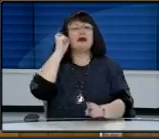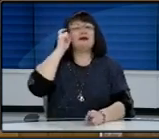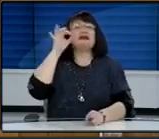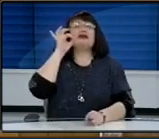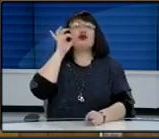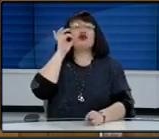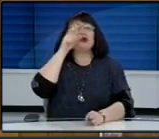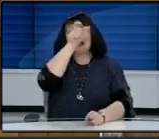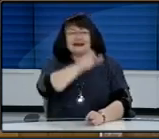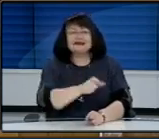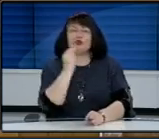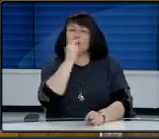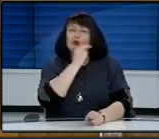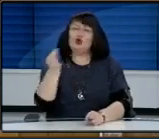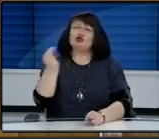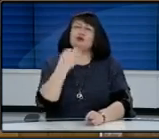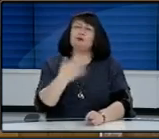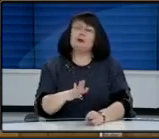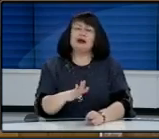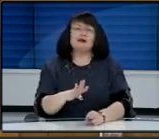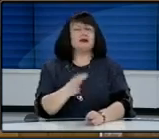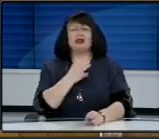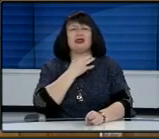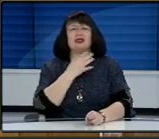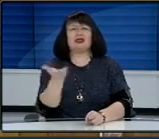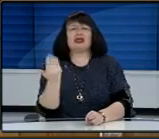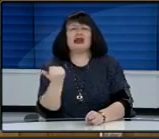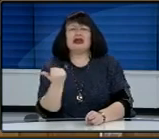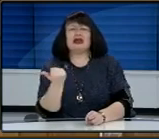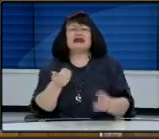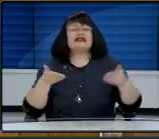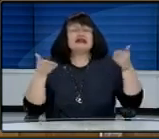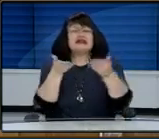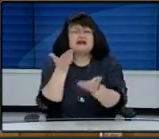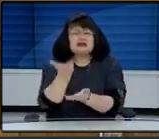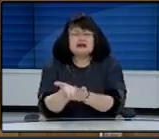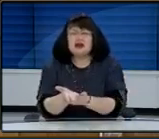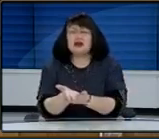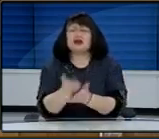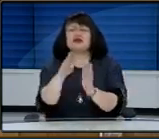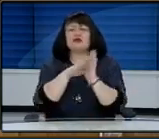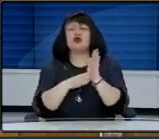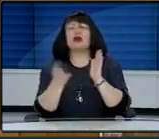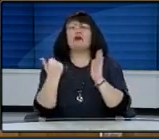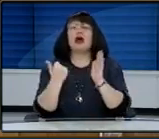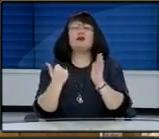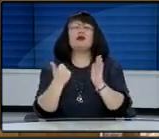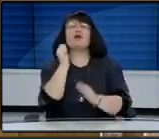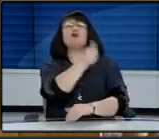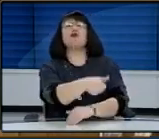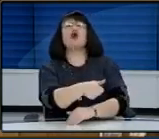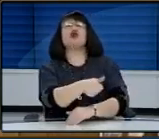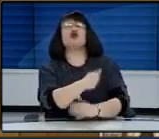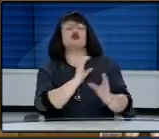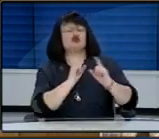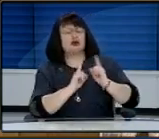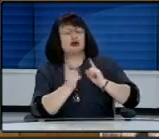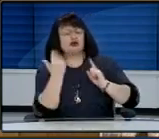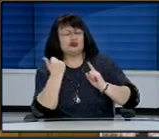Θεσσαλονίκης. Χωρίς να έχετε στα χέρια σας καμία εισήγηση, χωρίς κανένα προγραμματισμό, χωρίς καμία συνεννόηση.